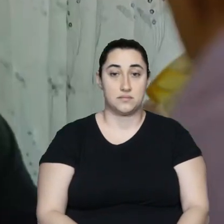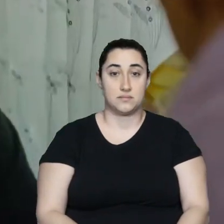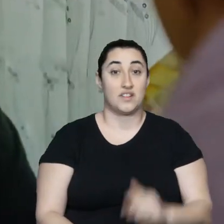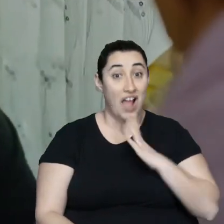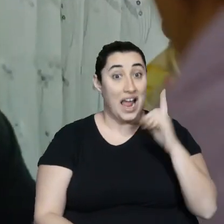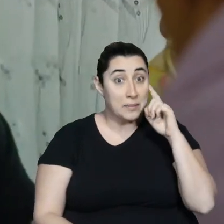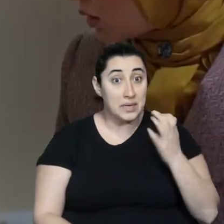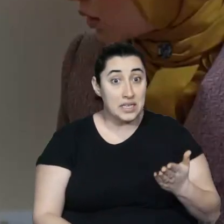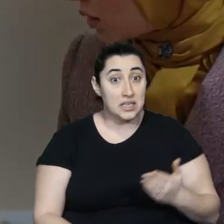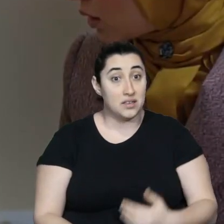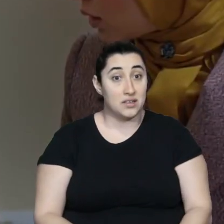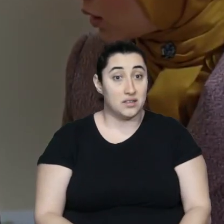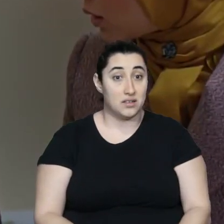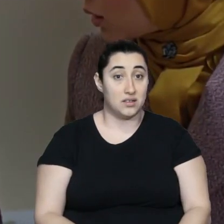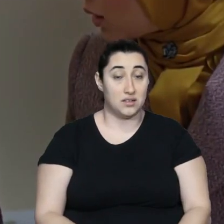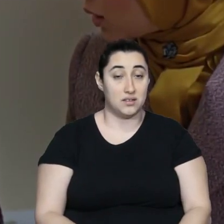Var mı?